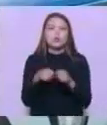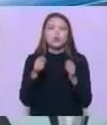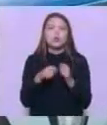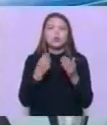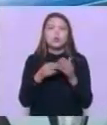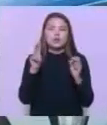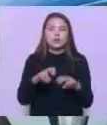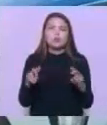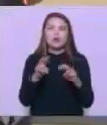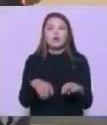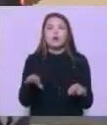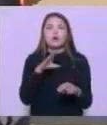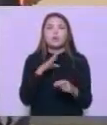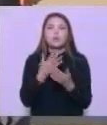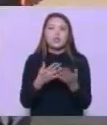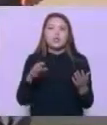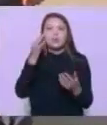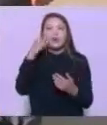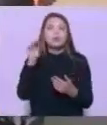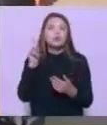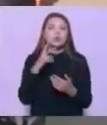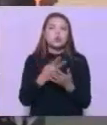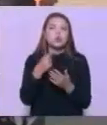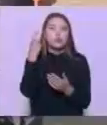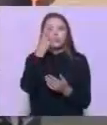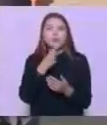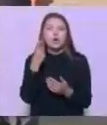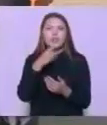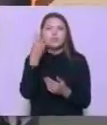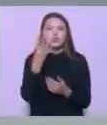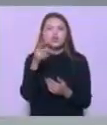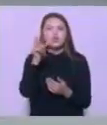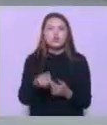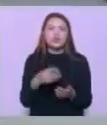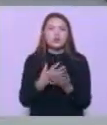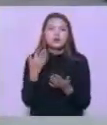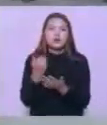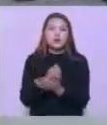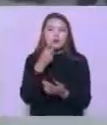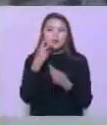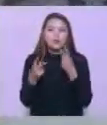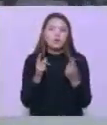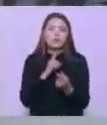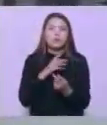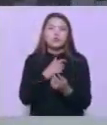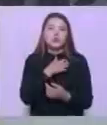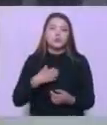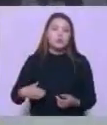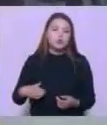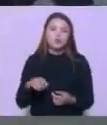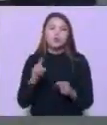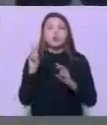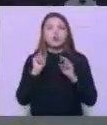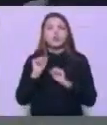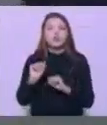барысында анықтады. Полицейлер шара барысында көлікті мас күйінде басқарған 4 деректі анықтаған, сондай-ақ қауіпсіздік белдігін тақпаған